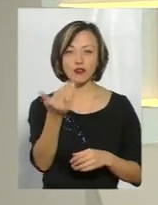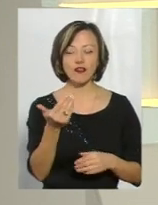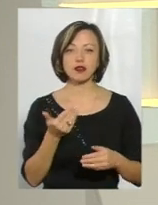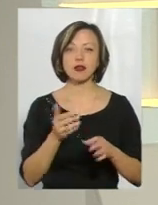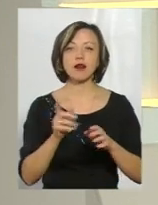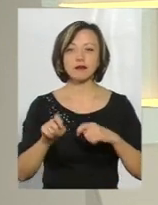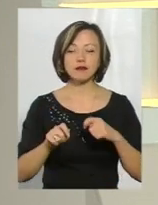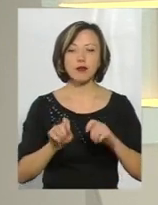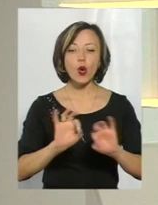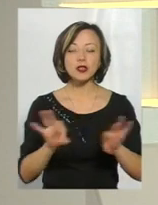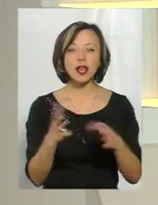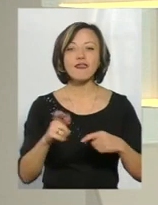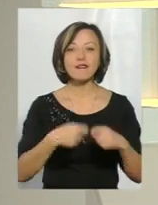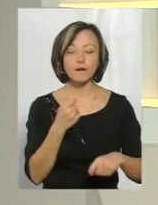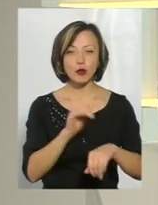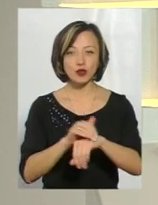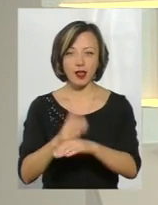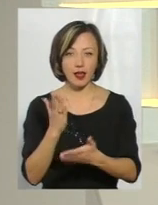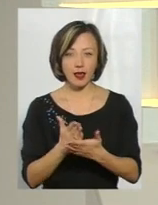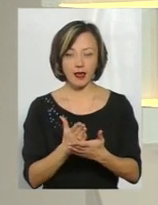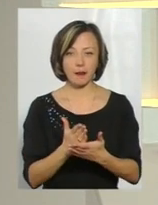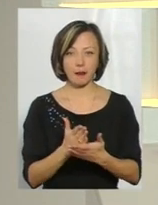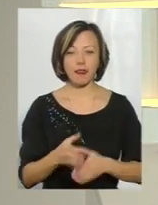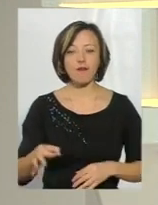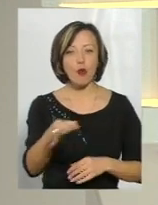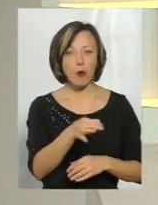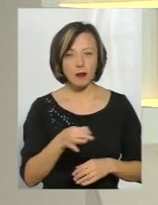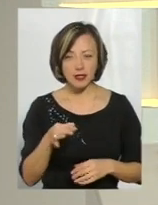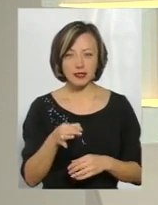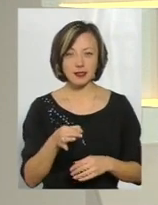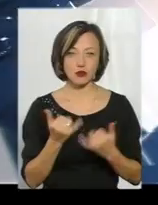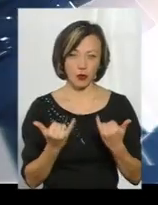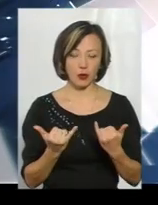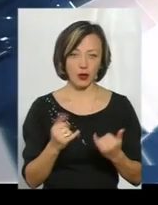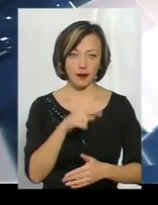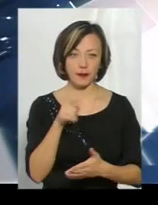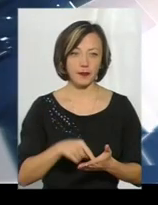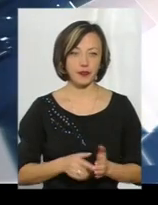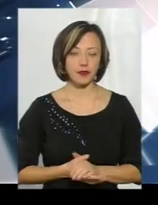які порушення фіксуєте загалом на Хмельниччині, зокрема, сьогодні?